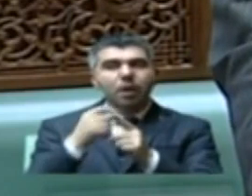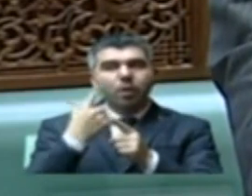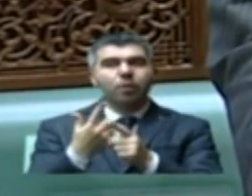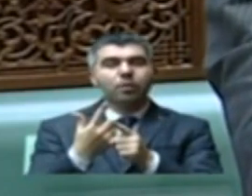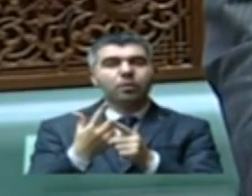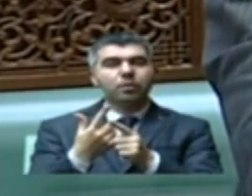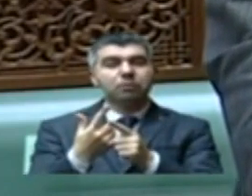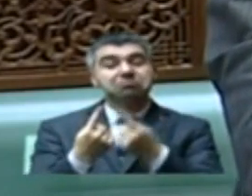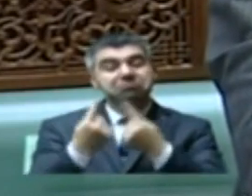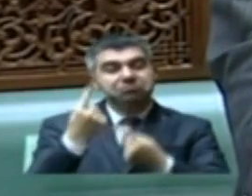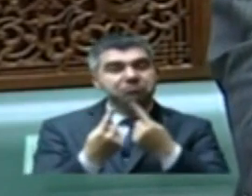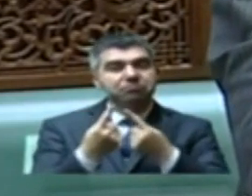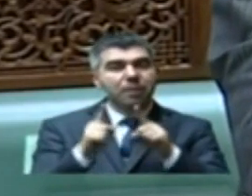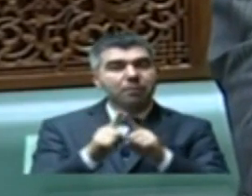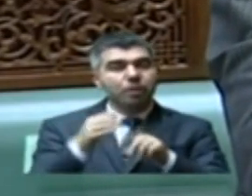ديال هذه المخاطر.